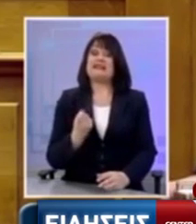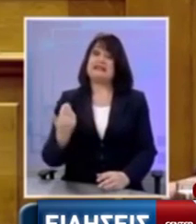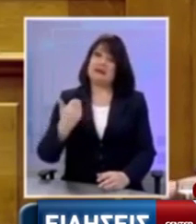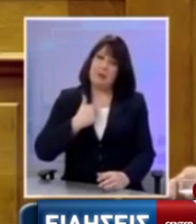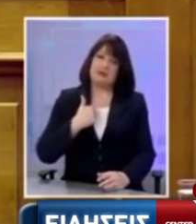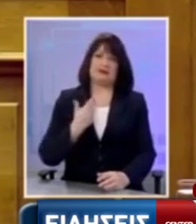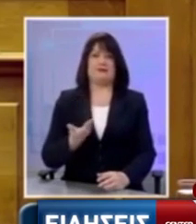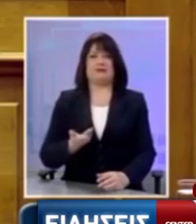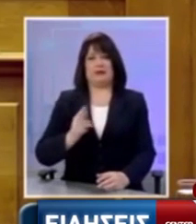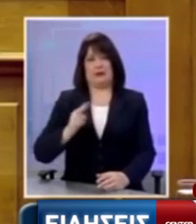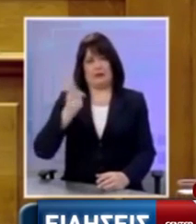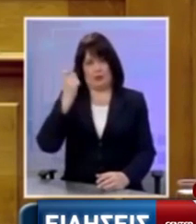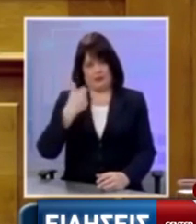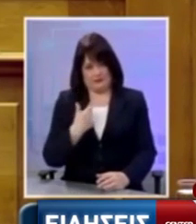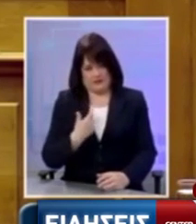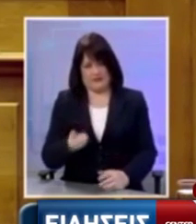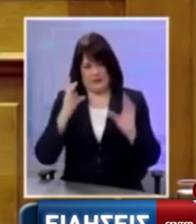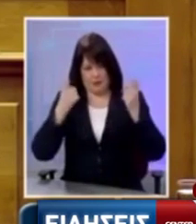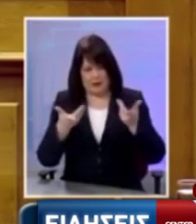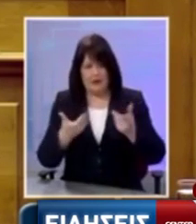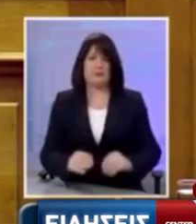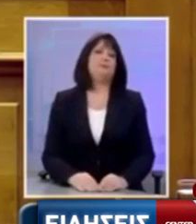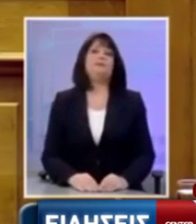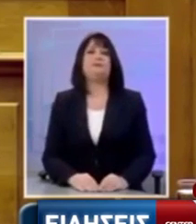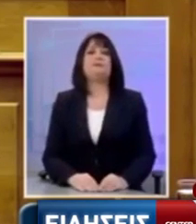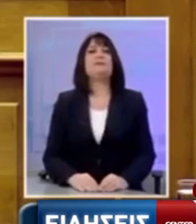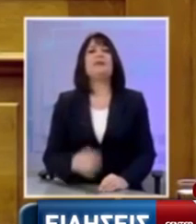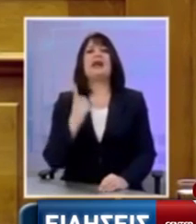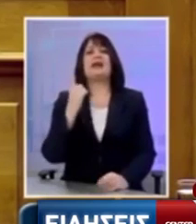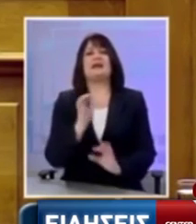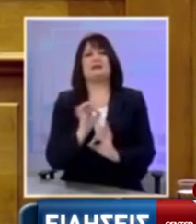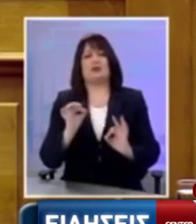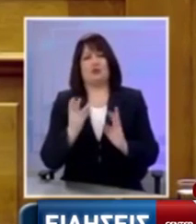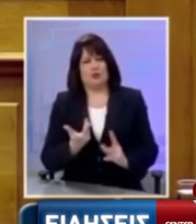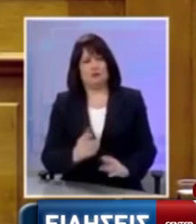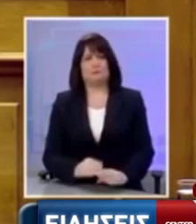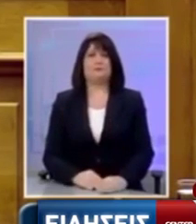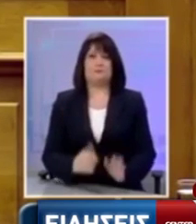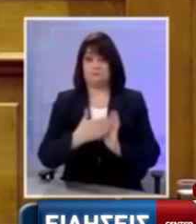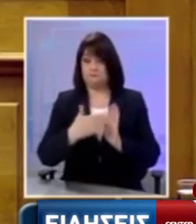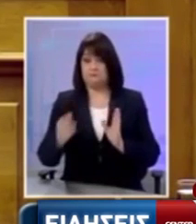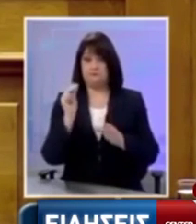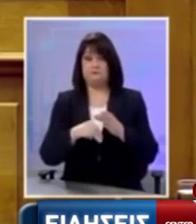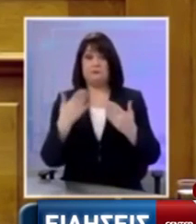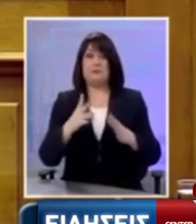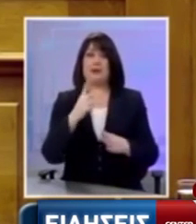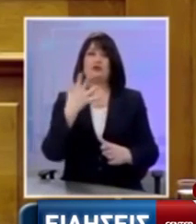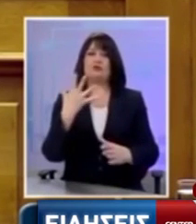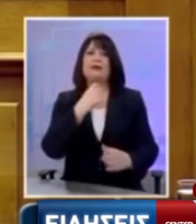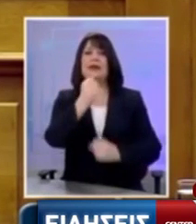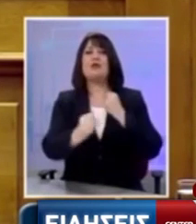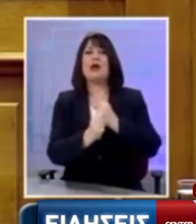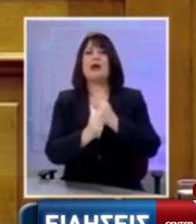κύριος Μητσοτάκης, παρουσίασαν στην Διεθνή Έκθεση Θεσσαλονίκης μία